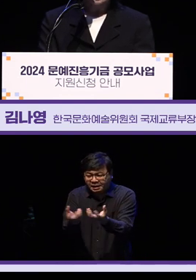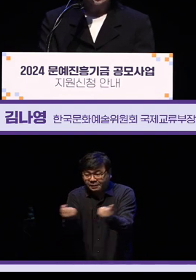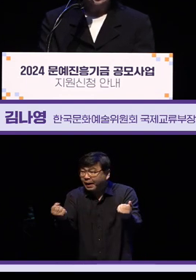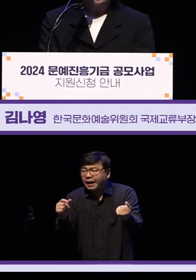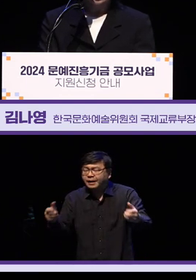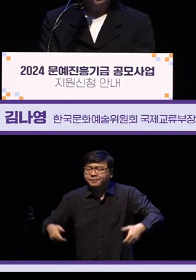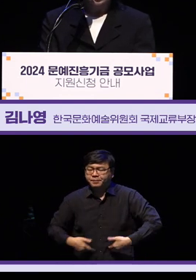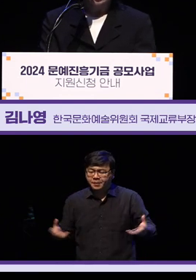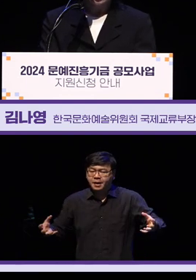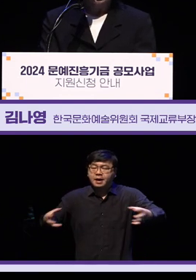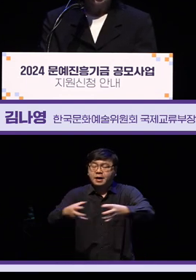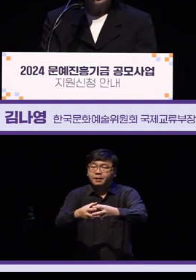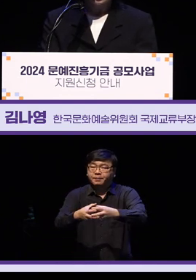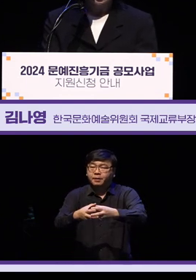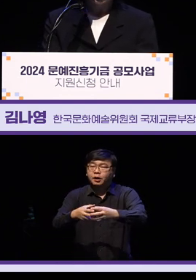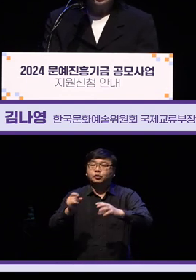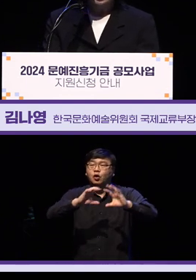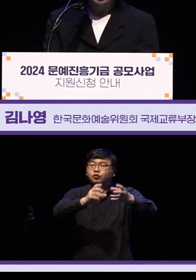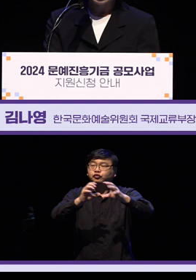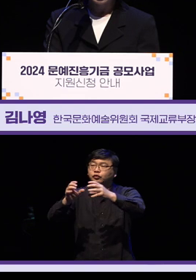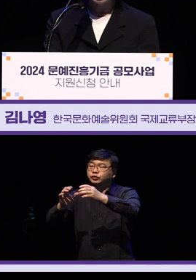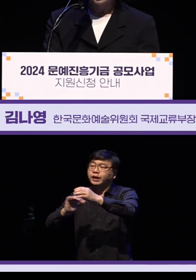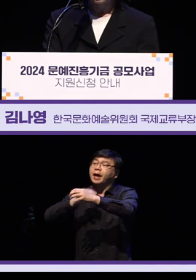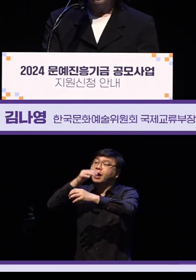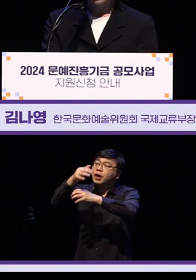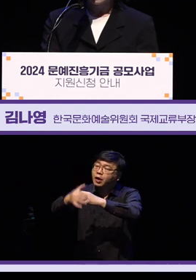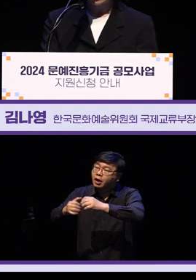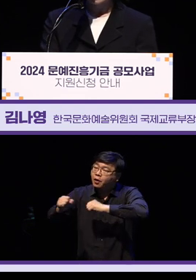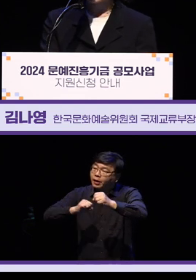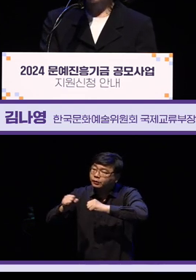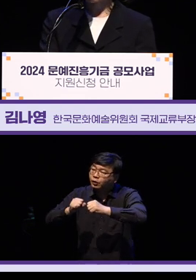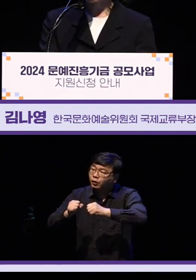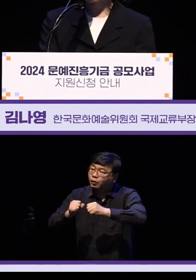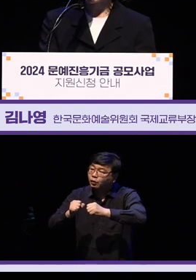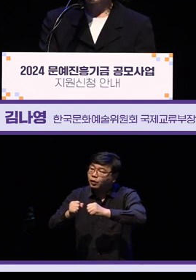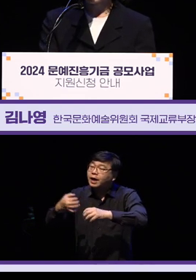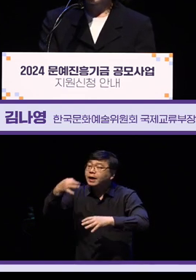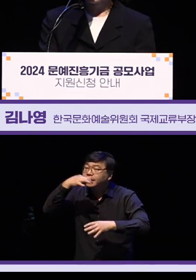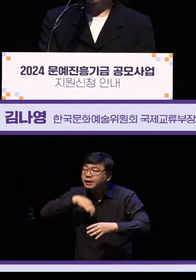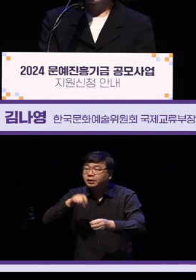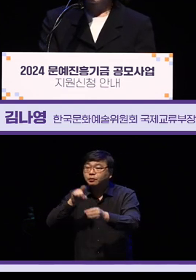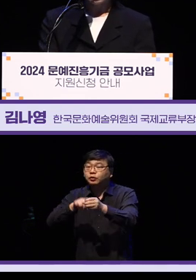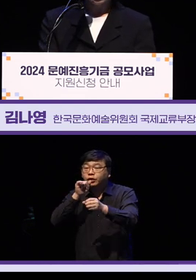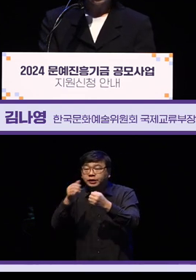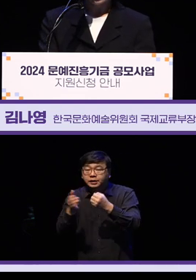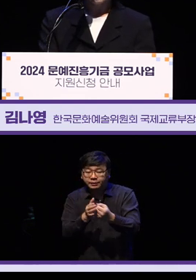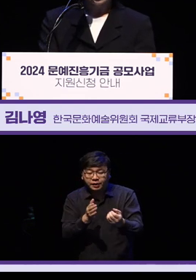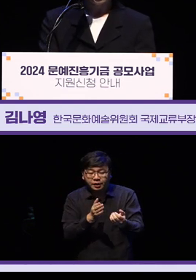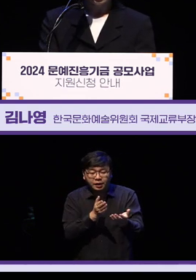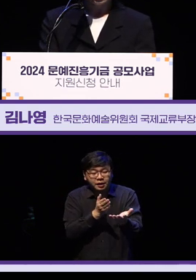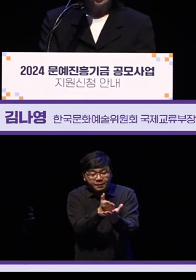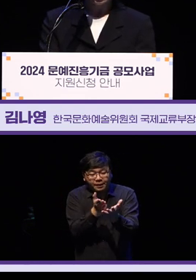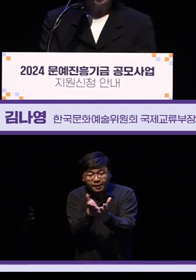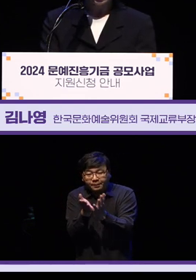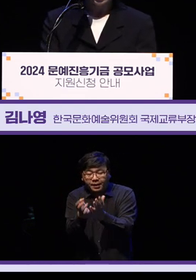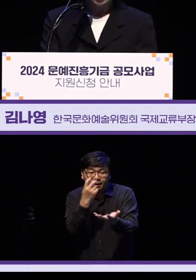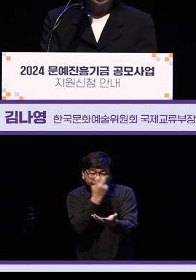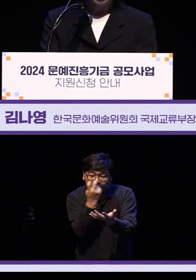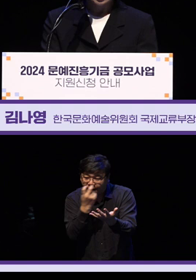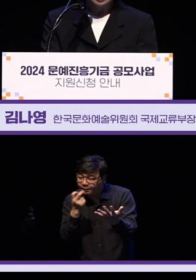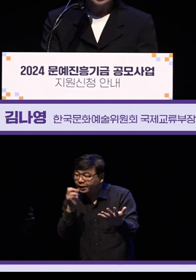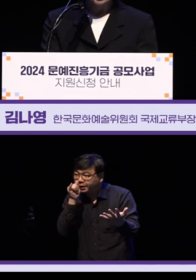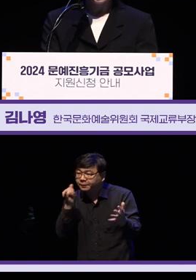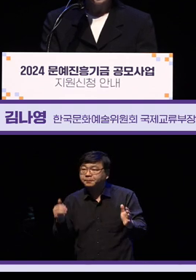국제교류 자체 의의와 프로젝트에 충실성을 중심으로 심사를 진행하기 위해서 유형별로 심의를 운영을 하고요